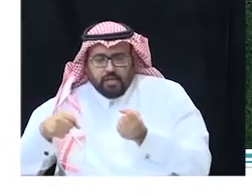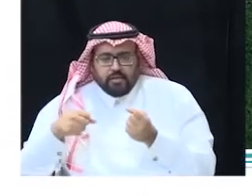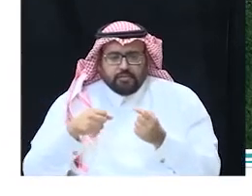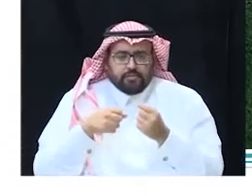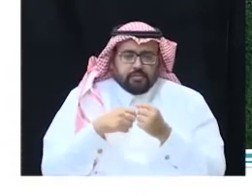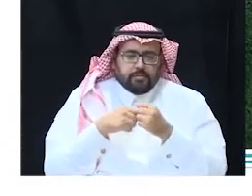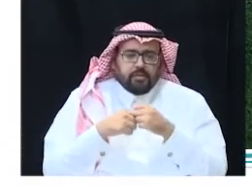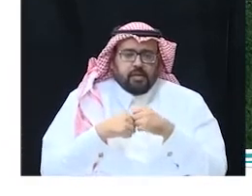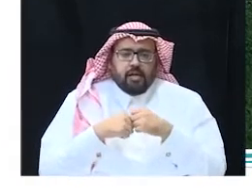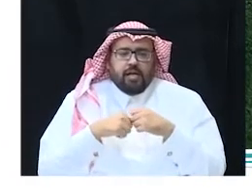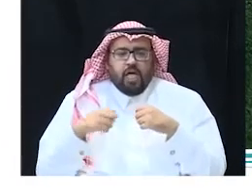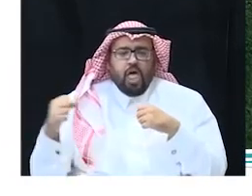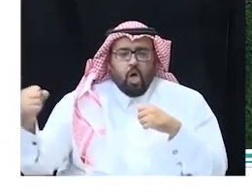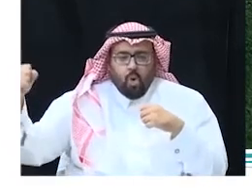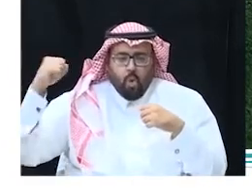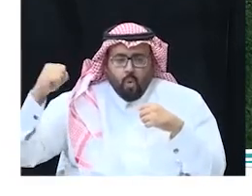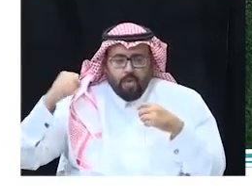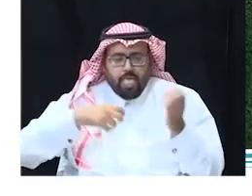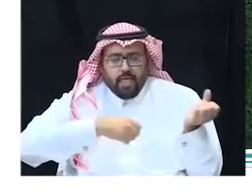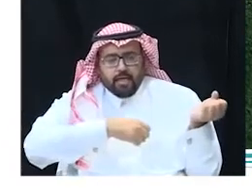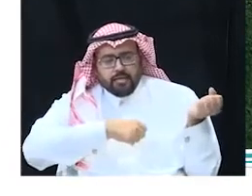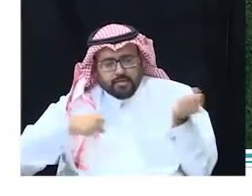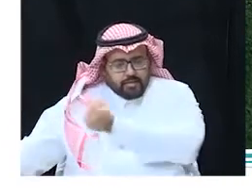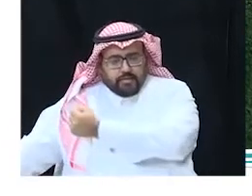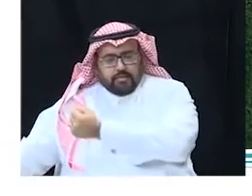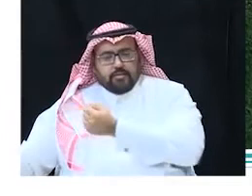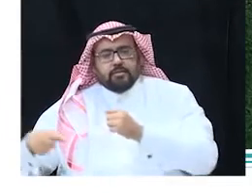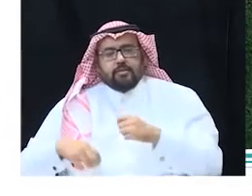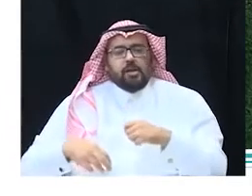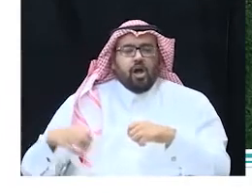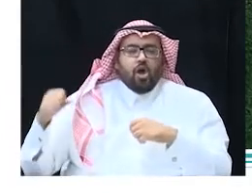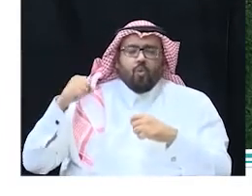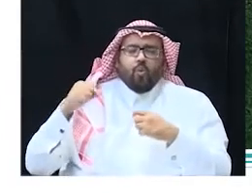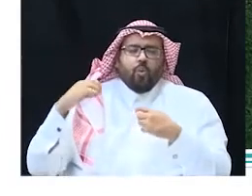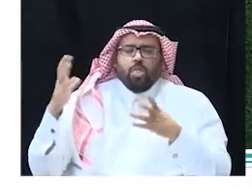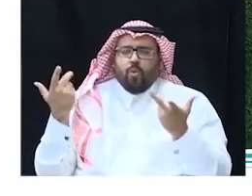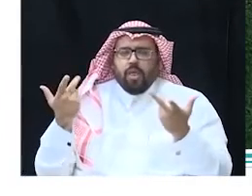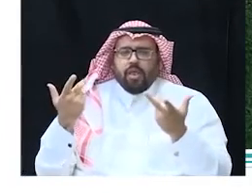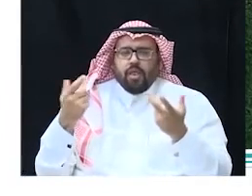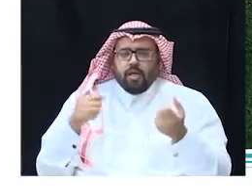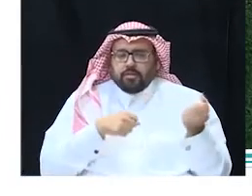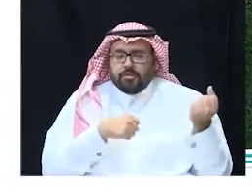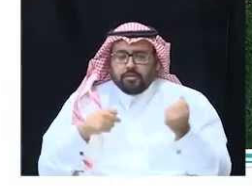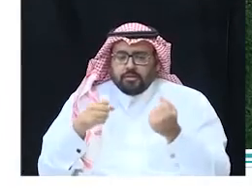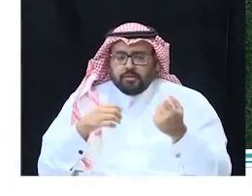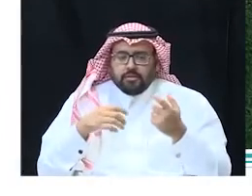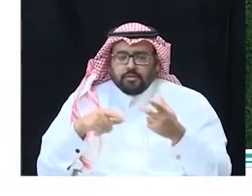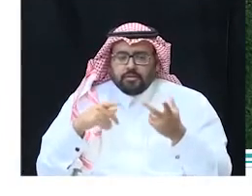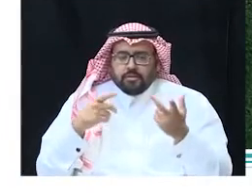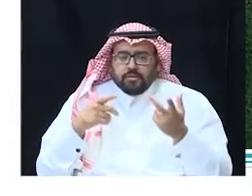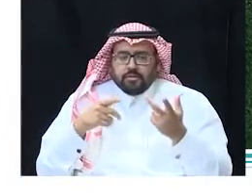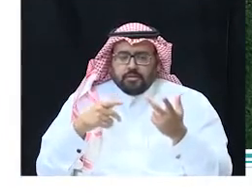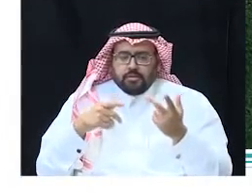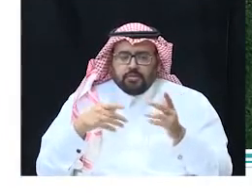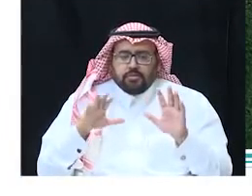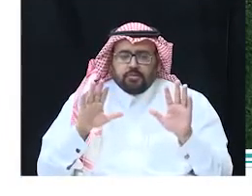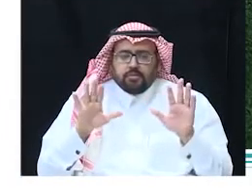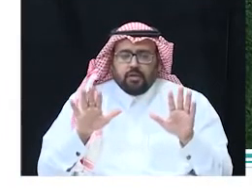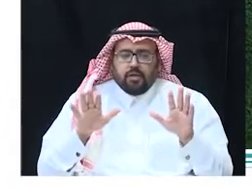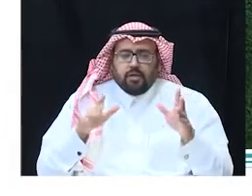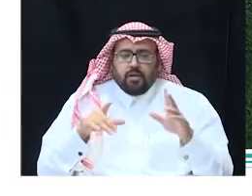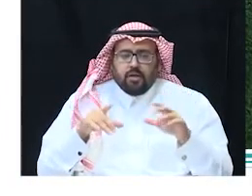يسحب مجموعتا الطلاب الحبل كل منهما في اتجاهه. لماذا لا يتحرك